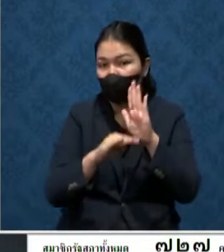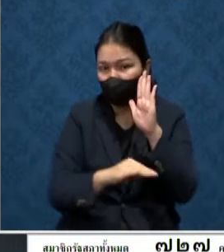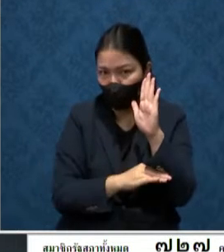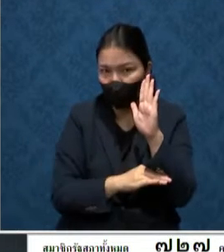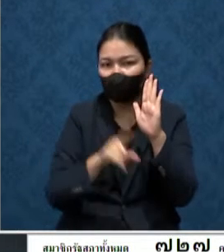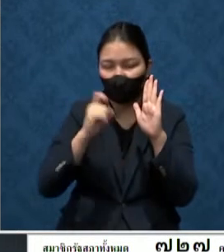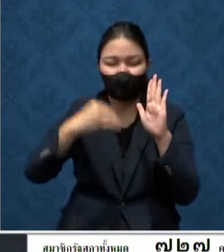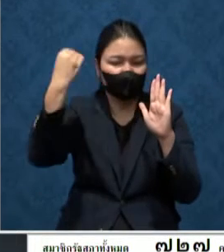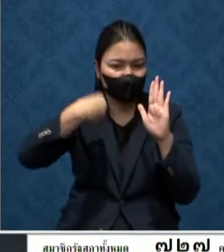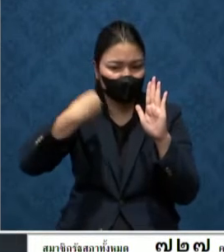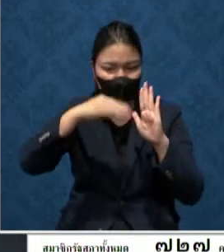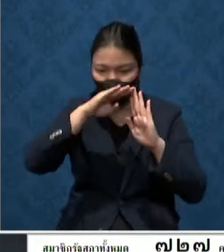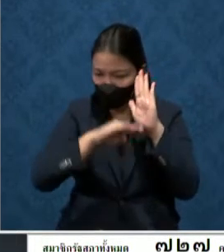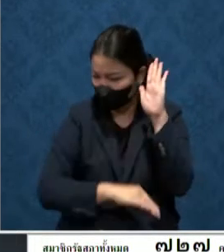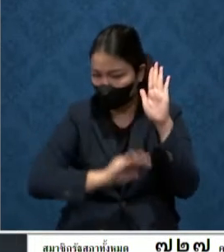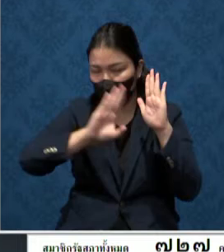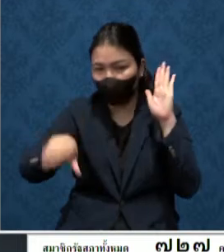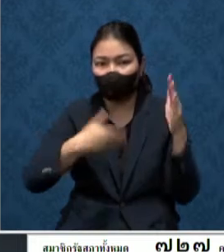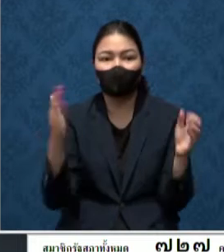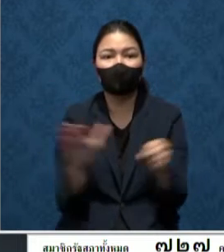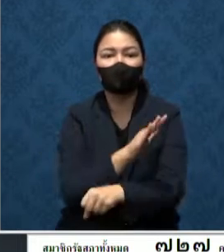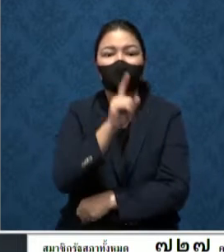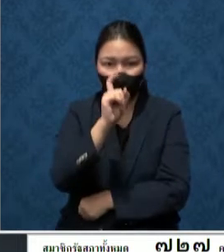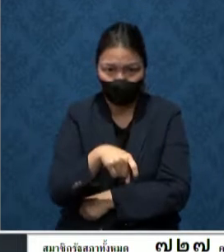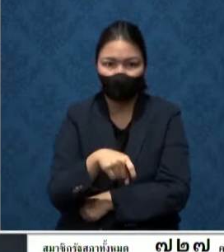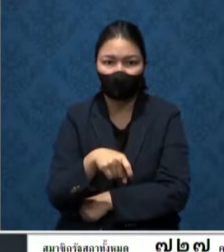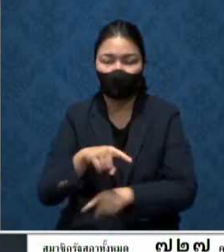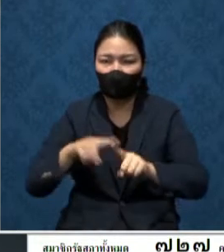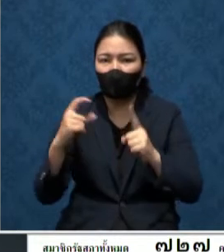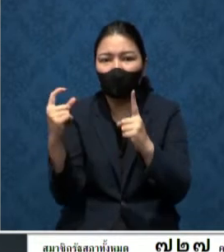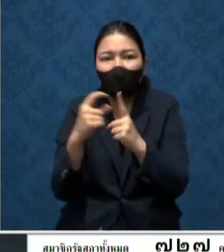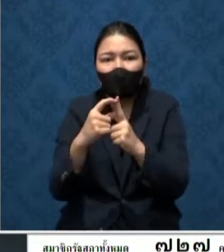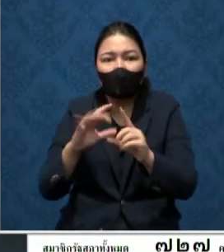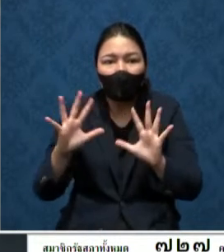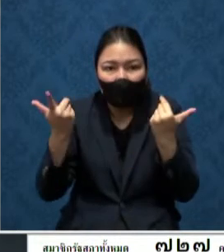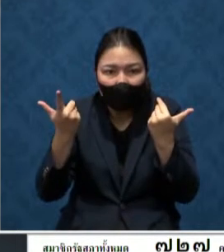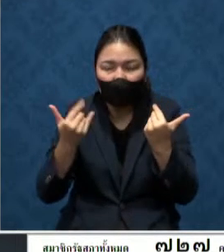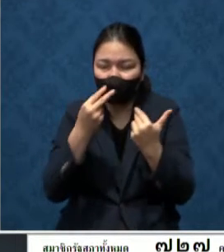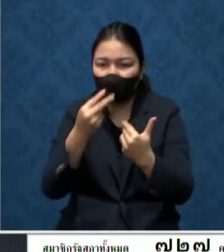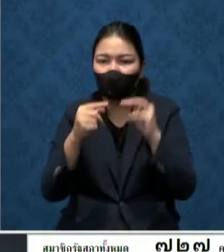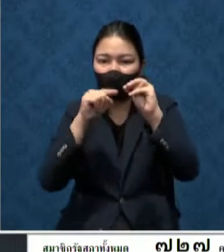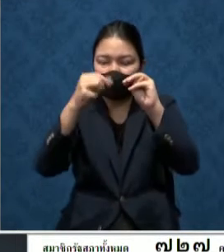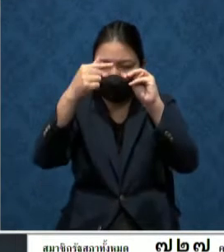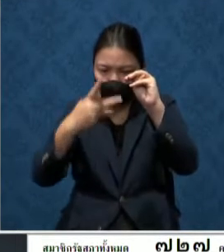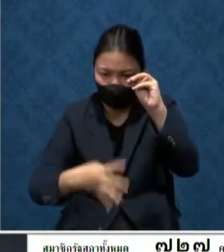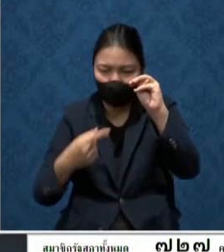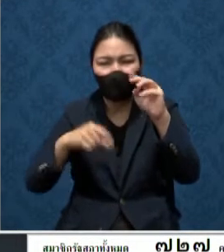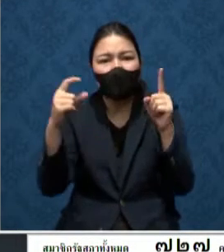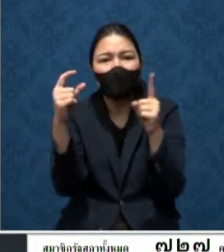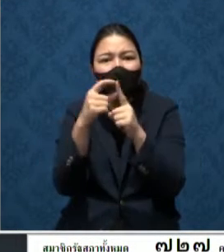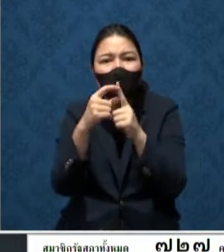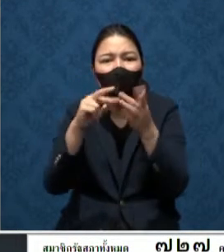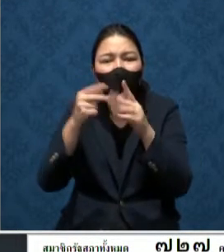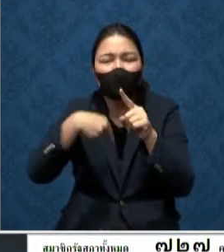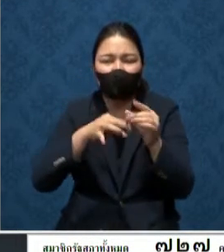ติธรรมตามมาตรา5ซึ่งมีอยู่10อนุมาตราเนี่ยก็อาจไม่กำหนดรายละเอียดไว้ทุกขั้นต